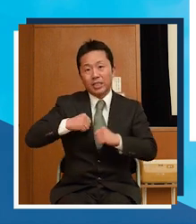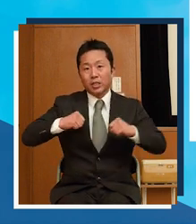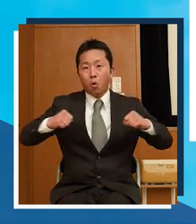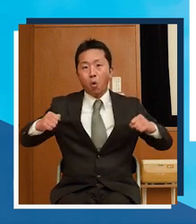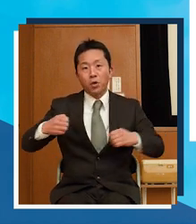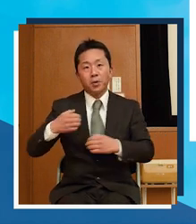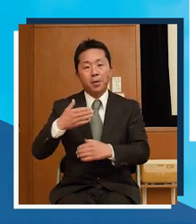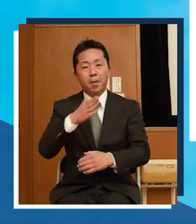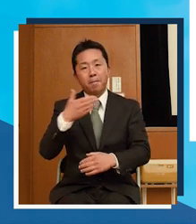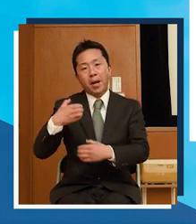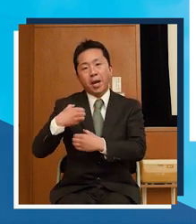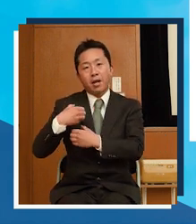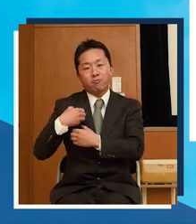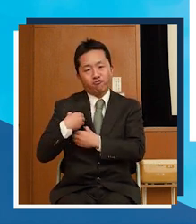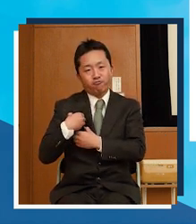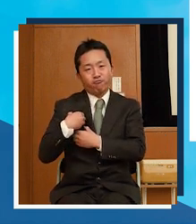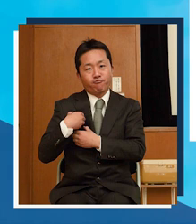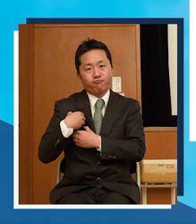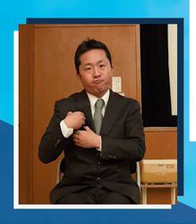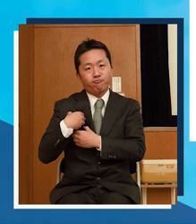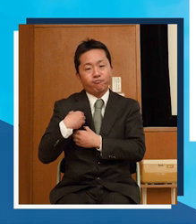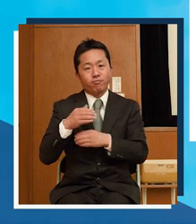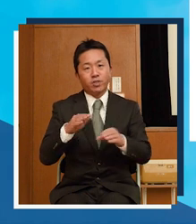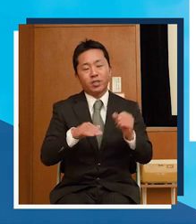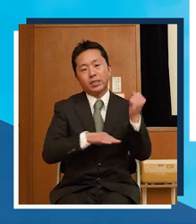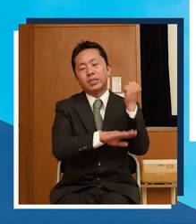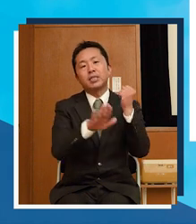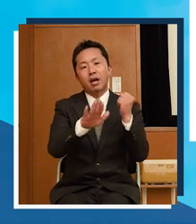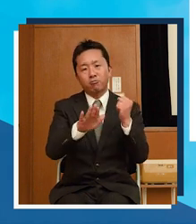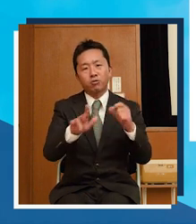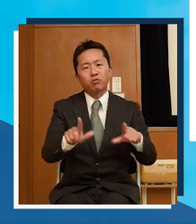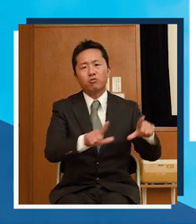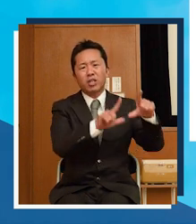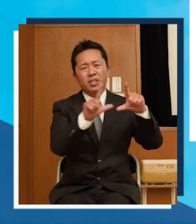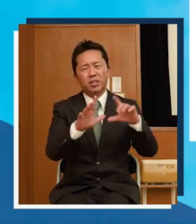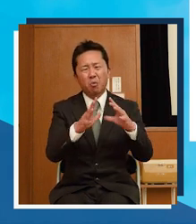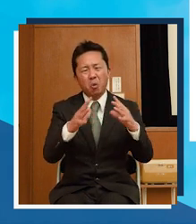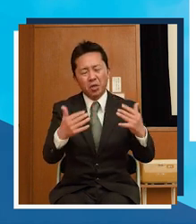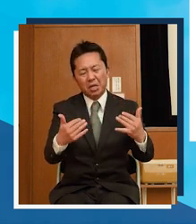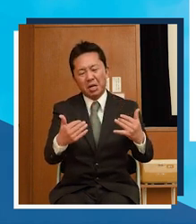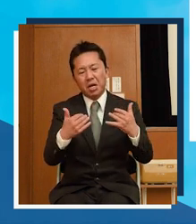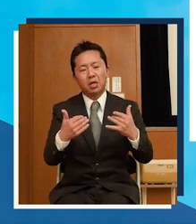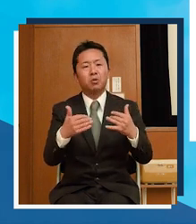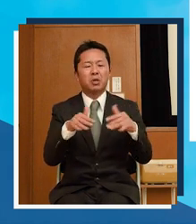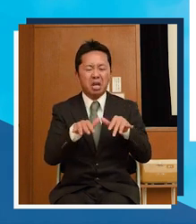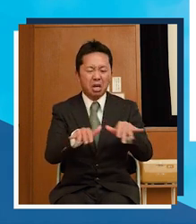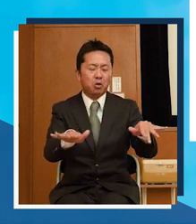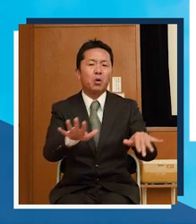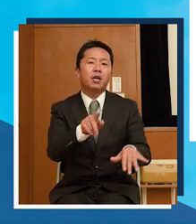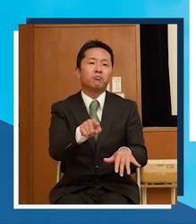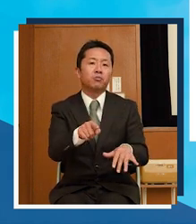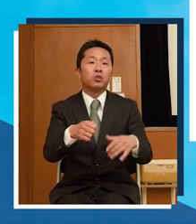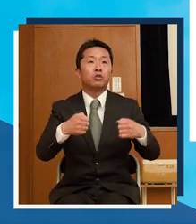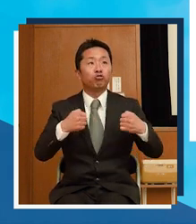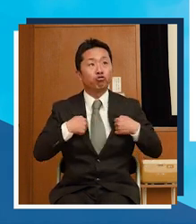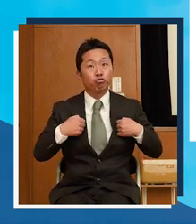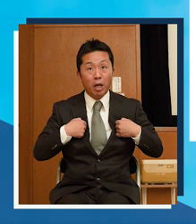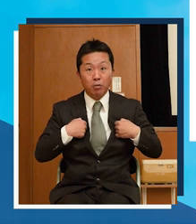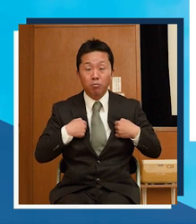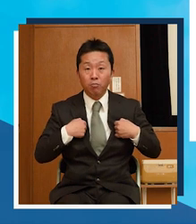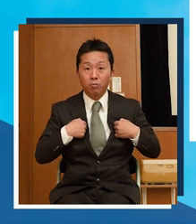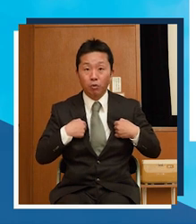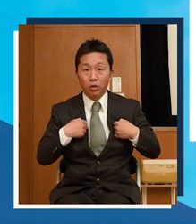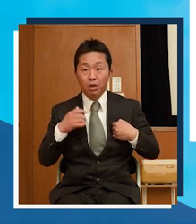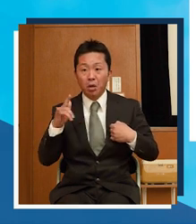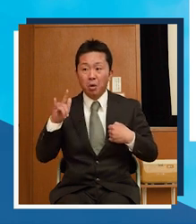え事件事故騒音え暮らしなどに大きな影響を与えています訓練や演習に伴う